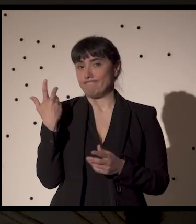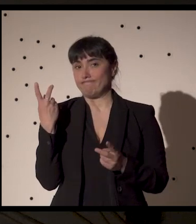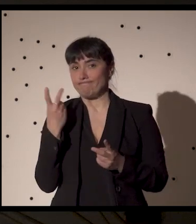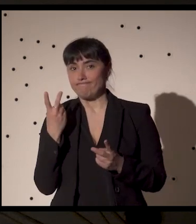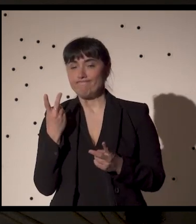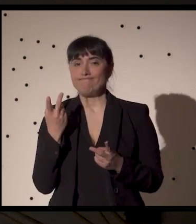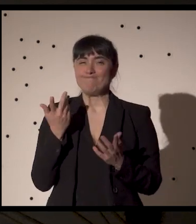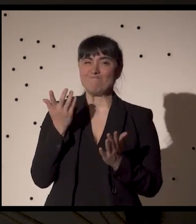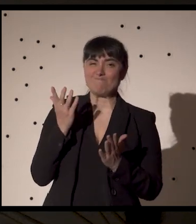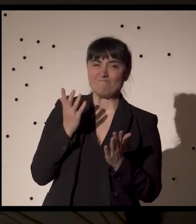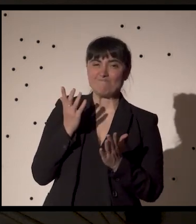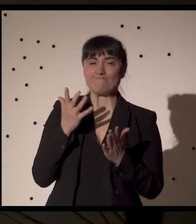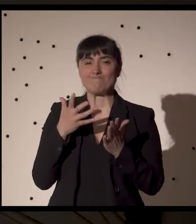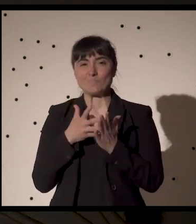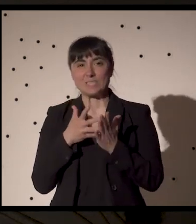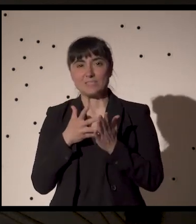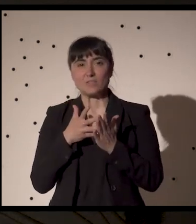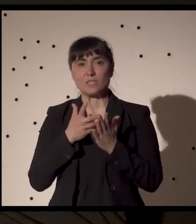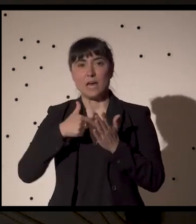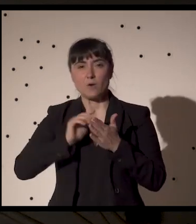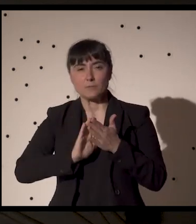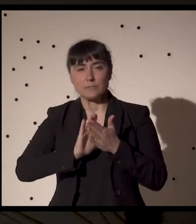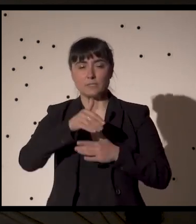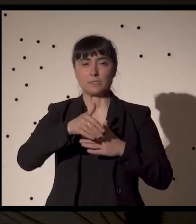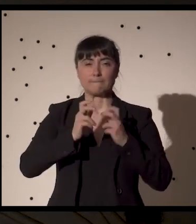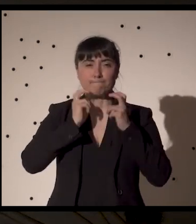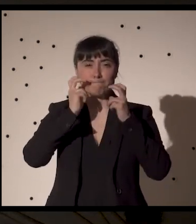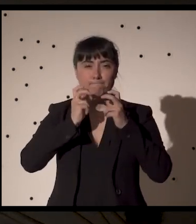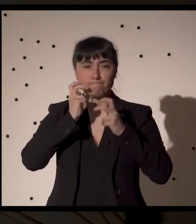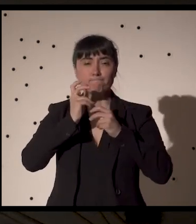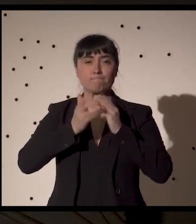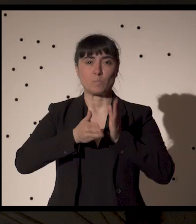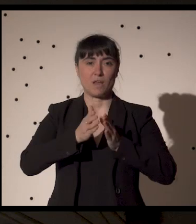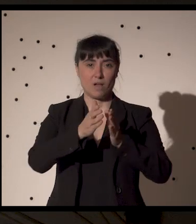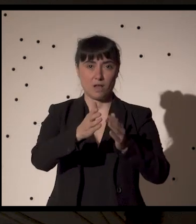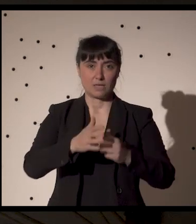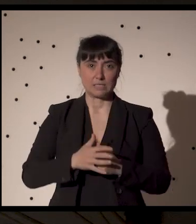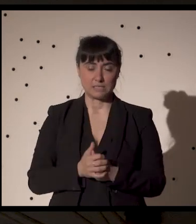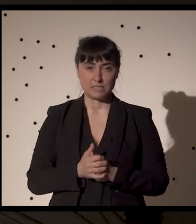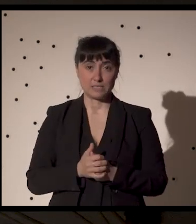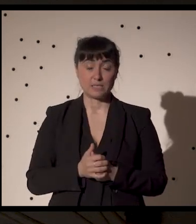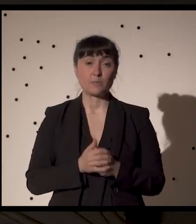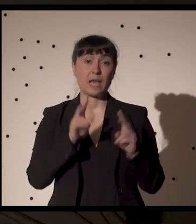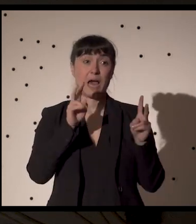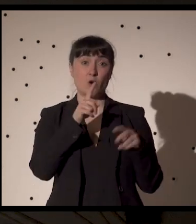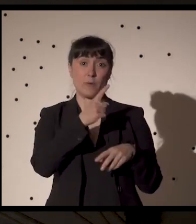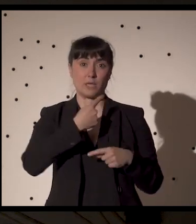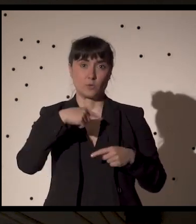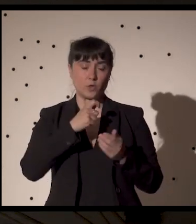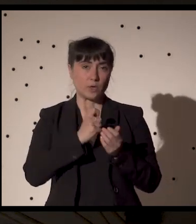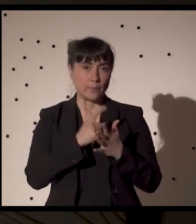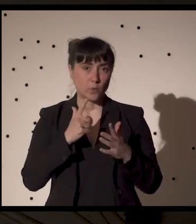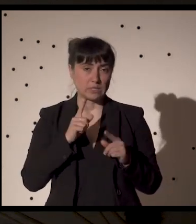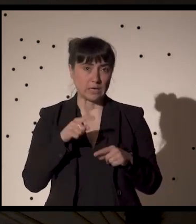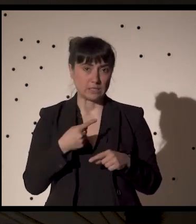efficacia e sicuramente proseguiremo su questa strada assieme al tema al quale accennato che pure noi sentiamo molto quali sono molto